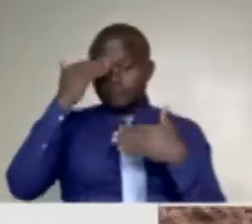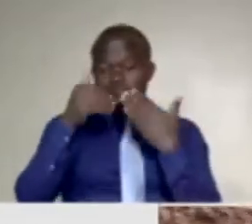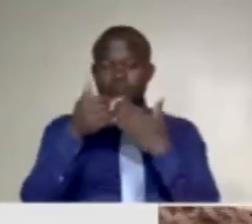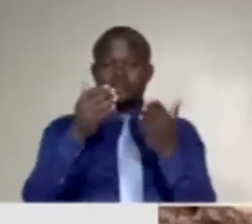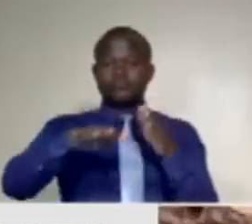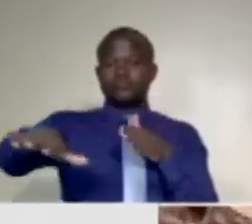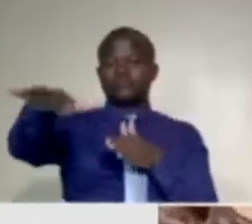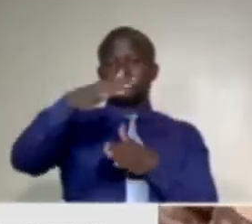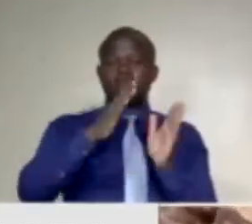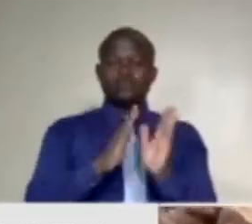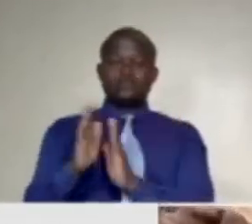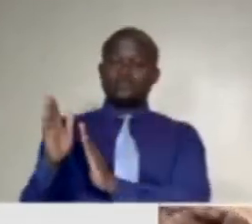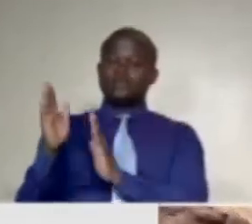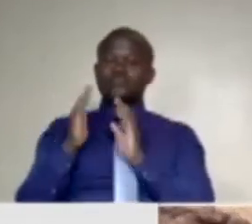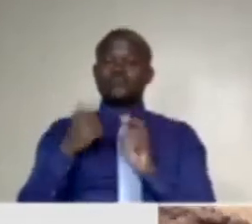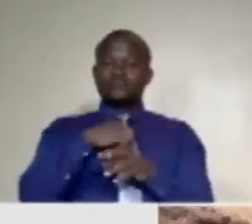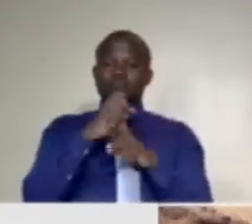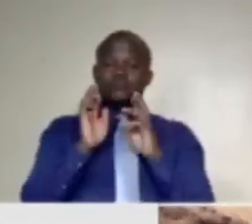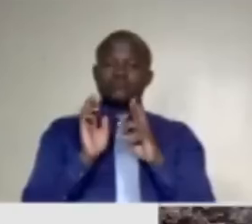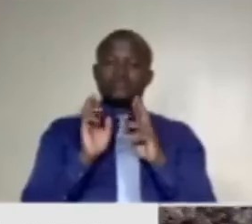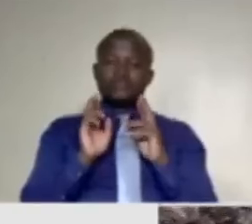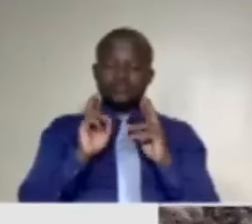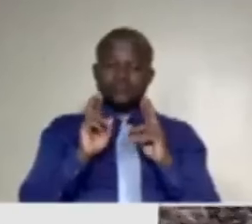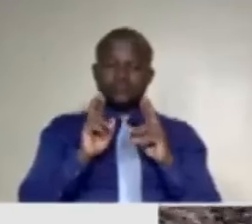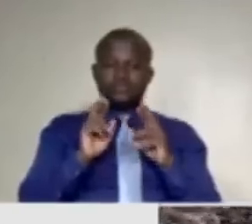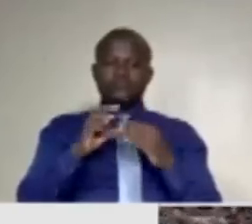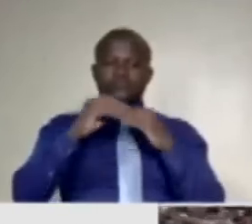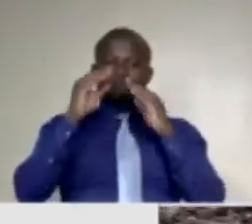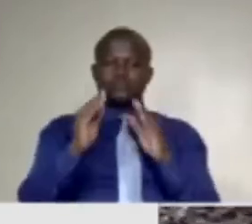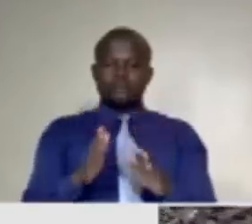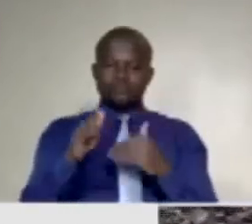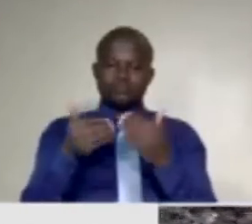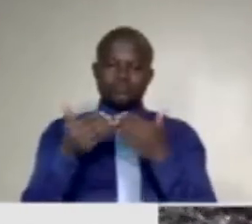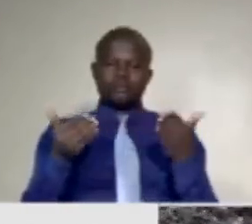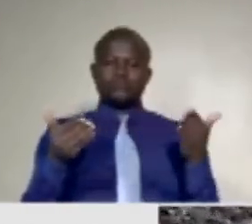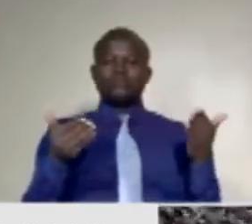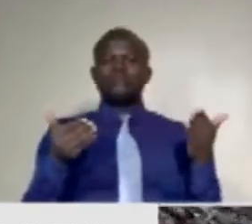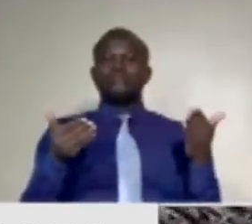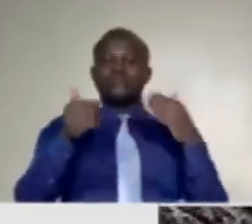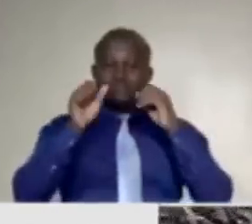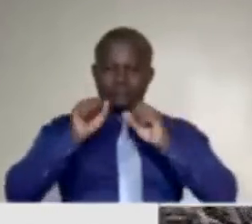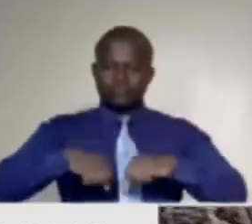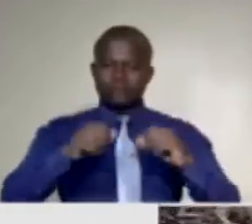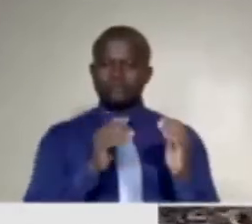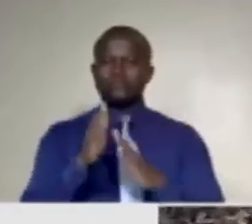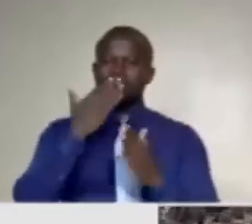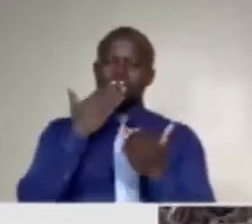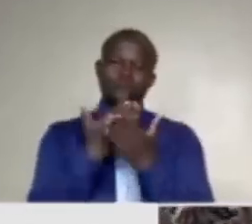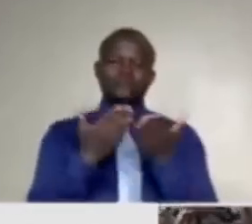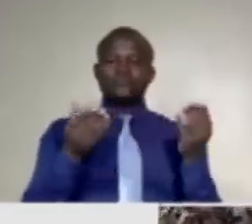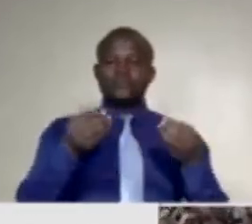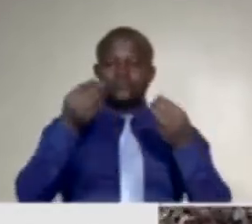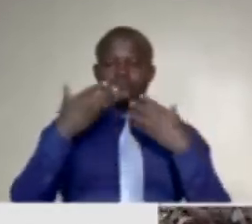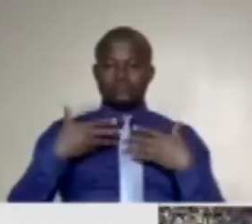iki gishanga ubu gitunganyije, icyo twizera ko ubu ngubu ubuyobozi bashoboye kugitunganya neza, baduha